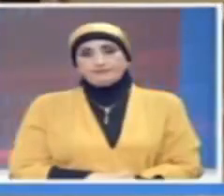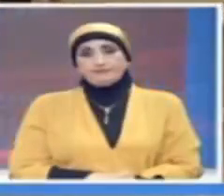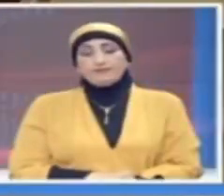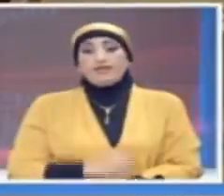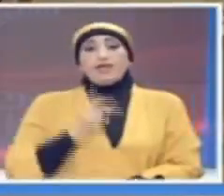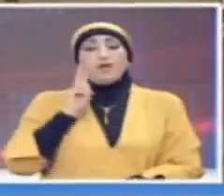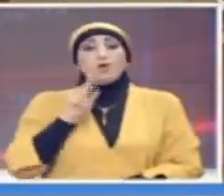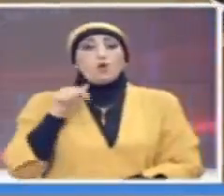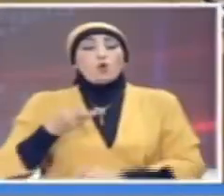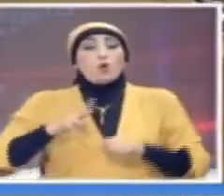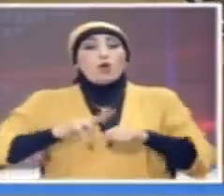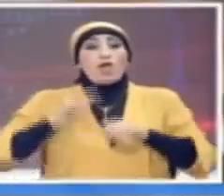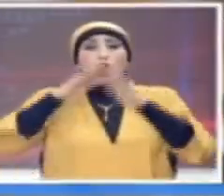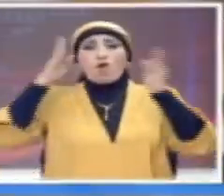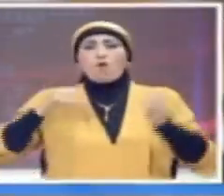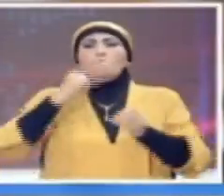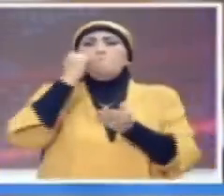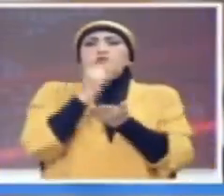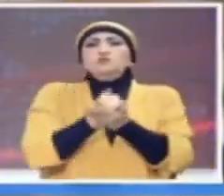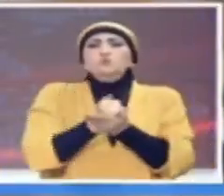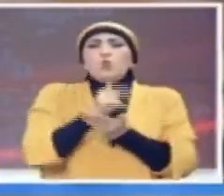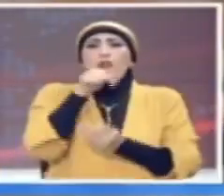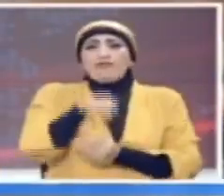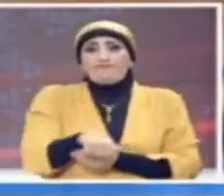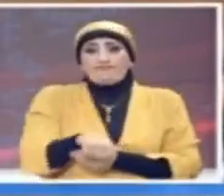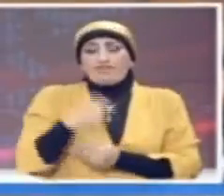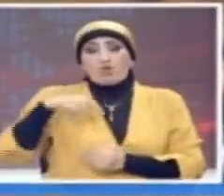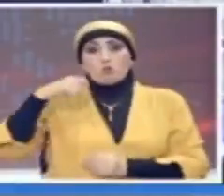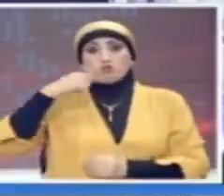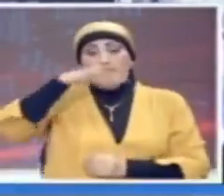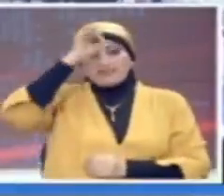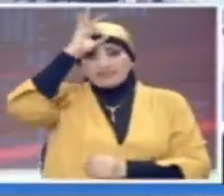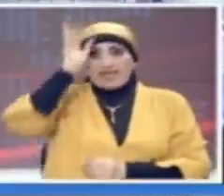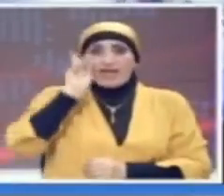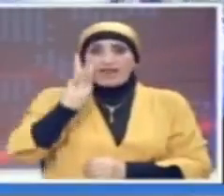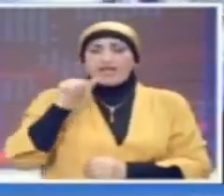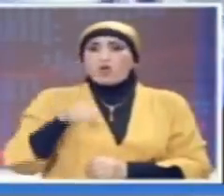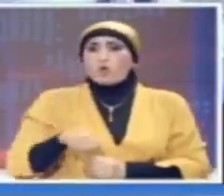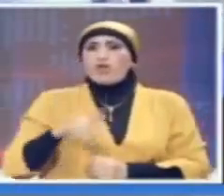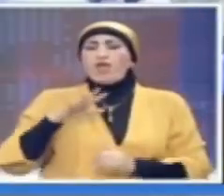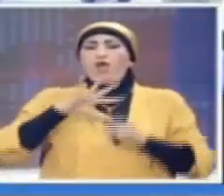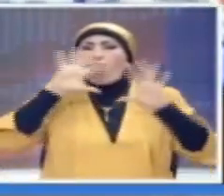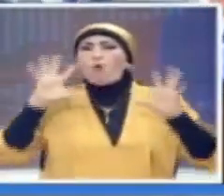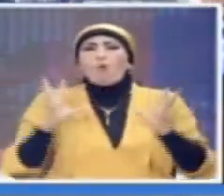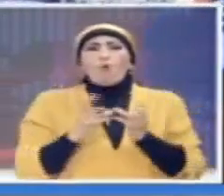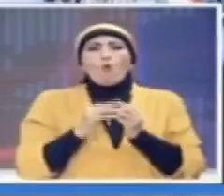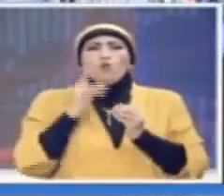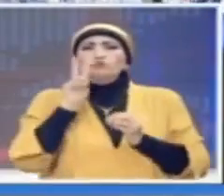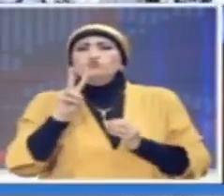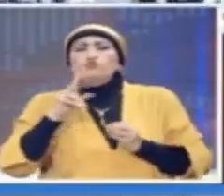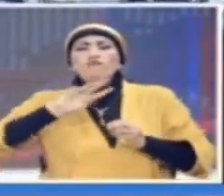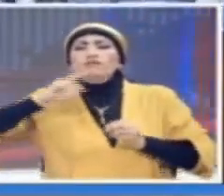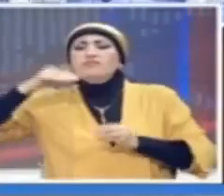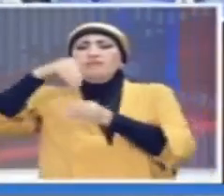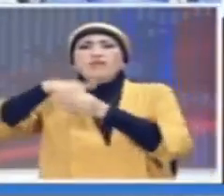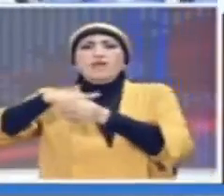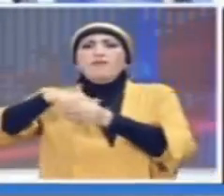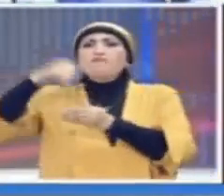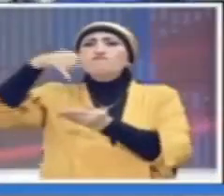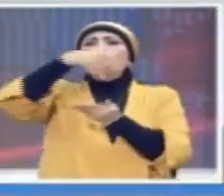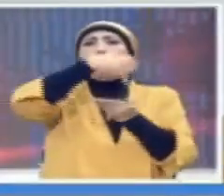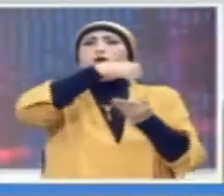بينما تم ربط غرفة العمليات الرئيسية بوزارة الداخلية والتي تم تجهيزها لمتابعة سير العملية